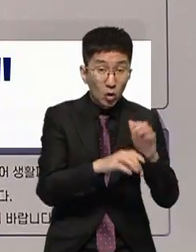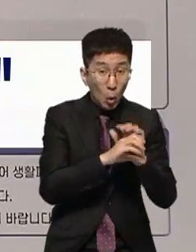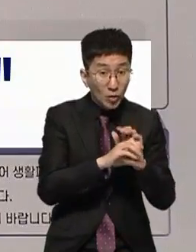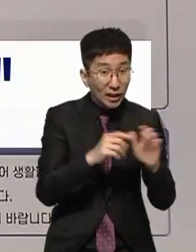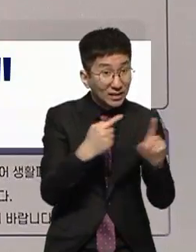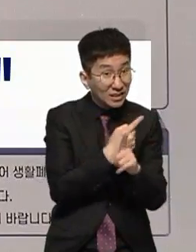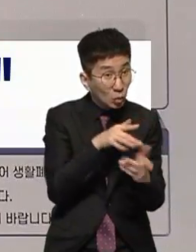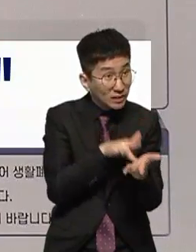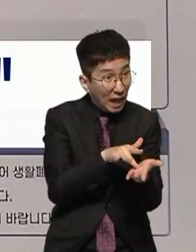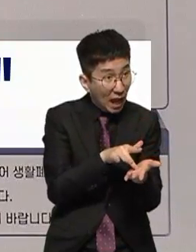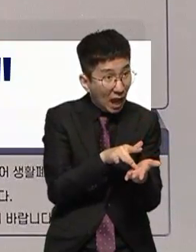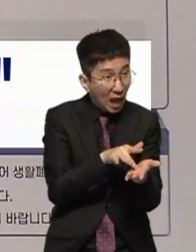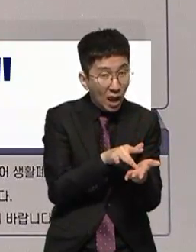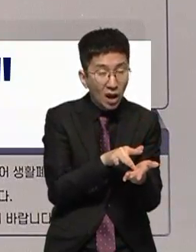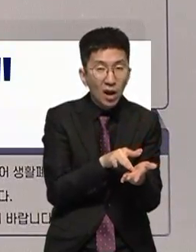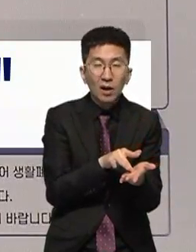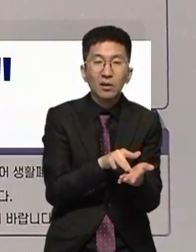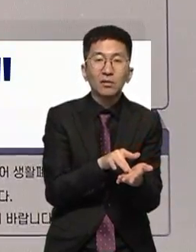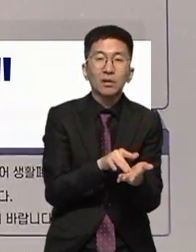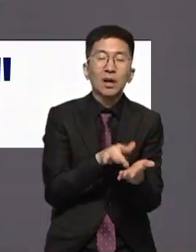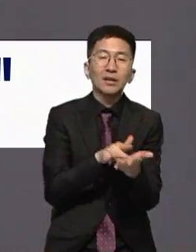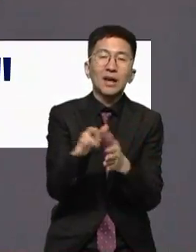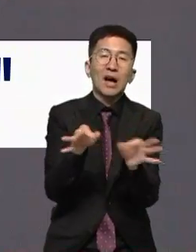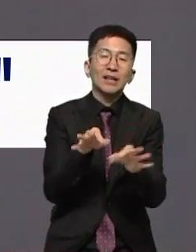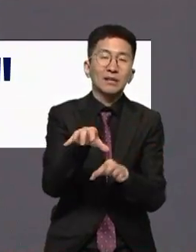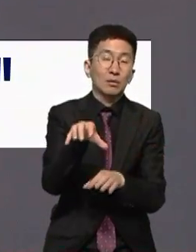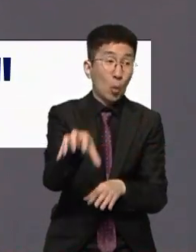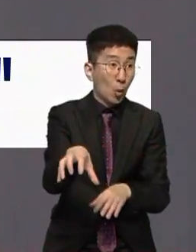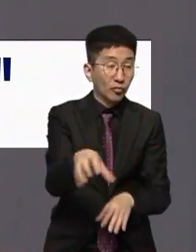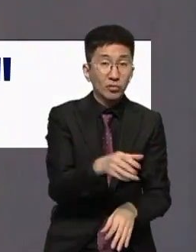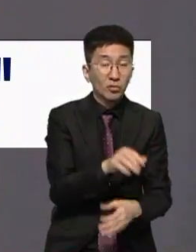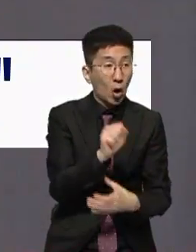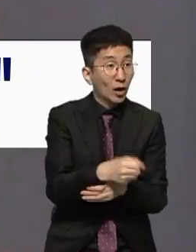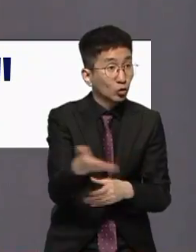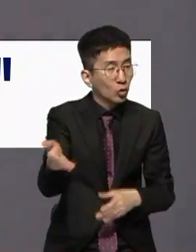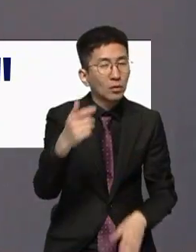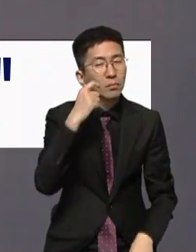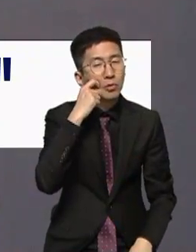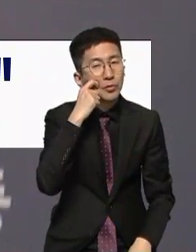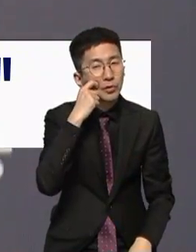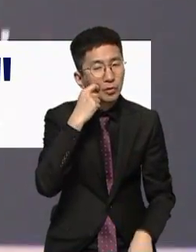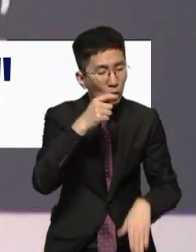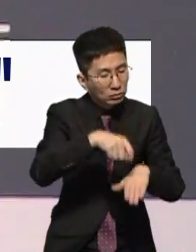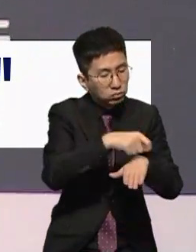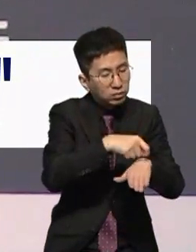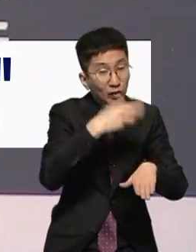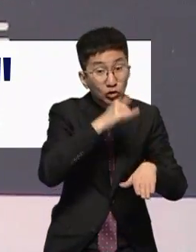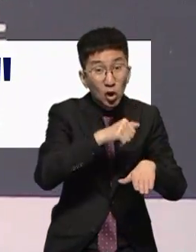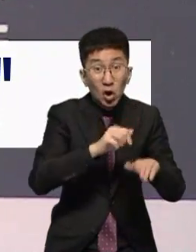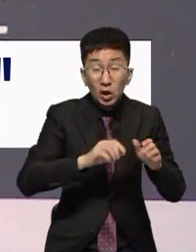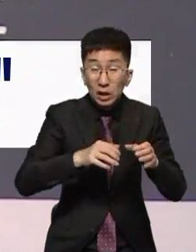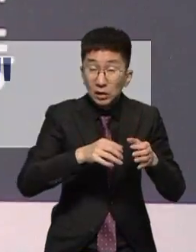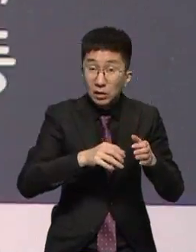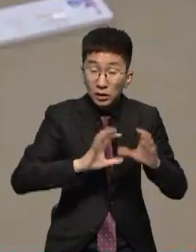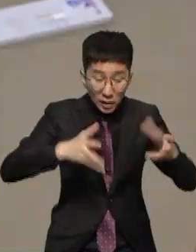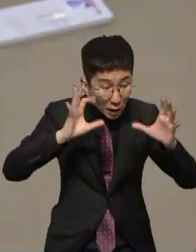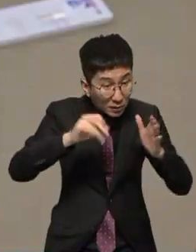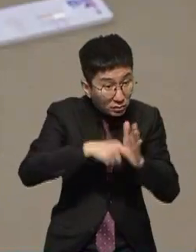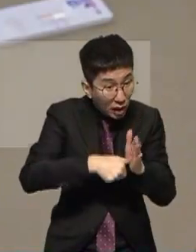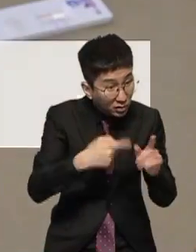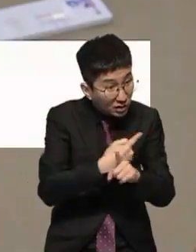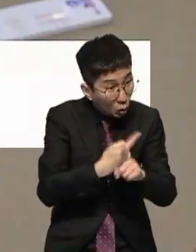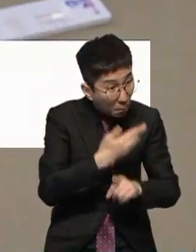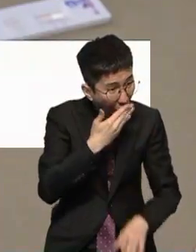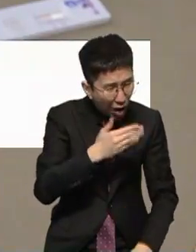불가능의 한의학적 치료를 권하게 되는데 세계적으로 임상을 거친 한의약 치료법은 없다 는 겁니다